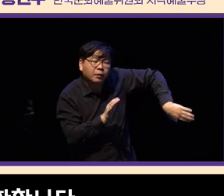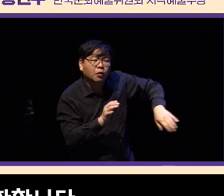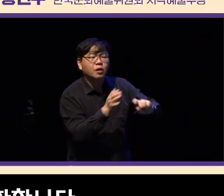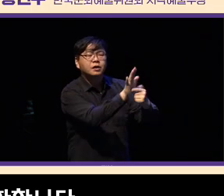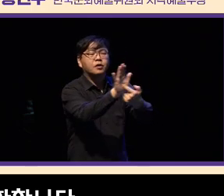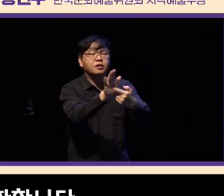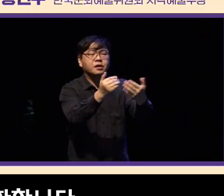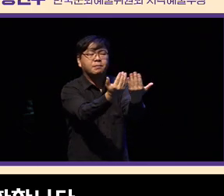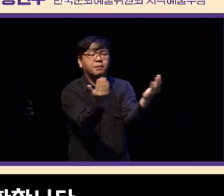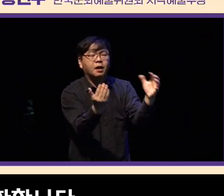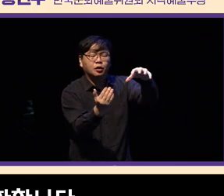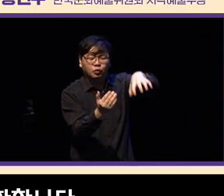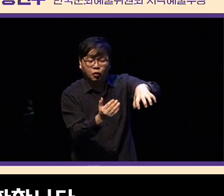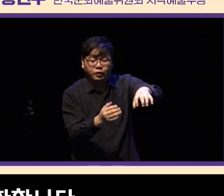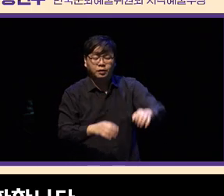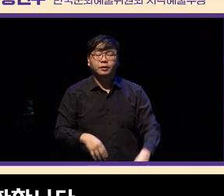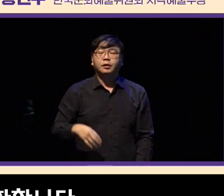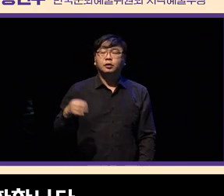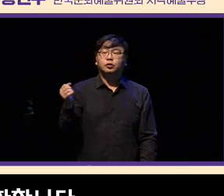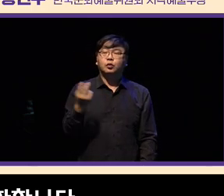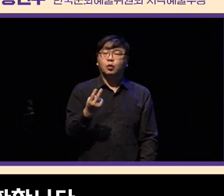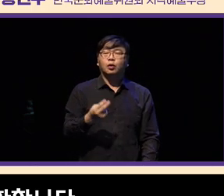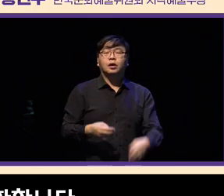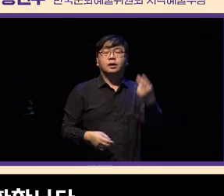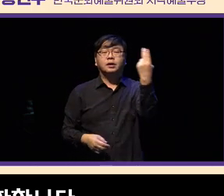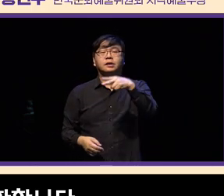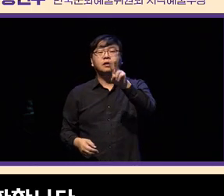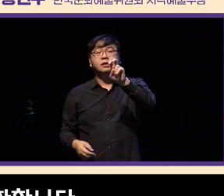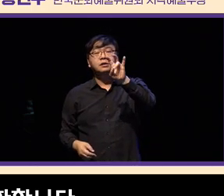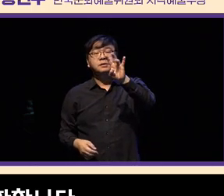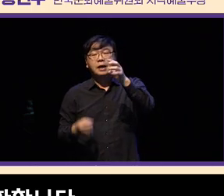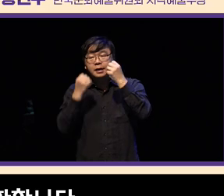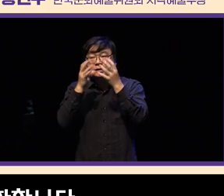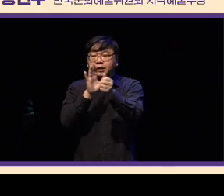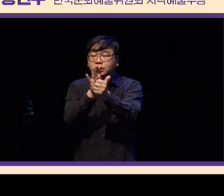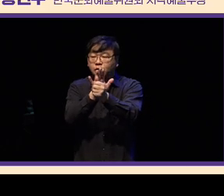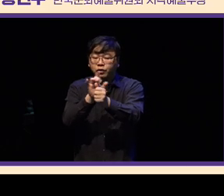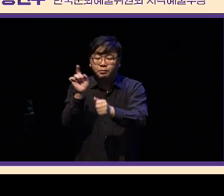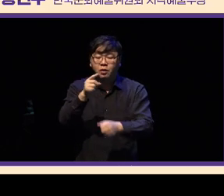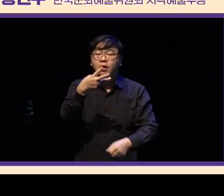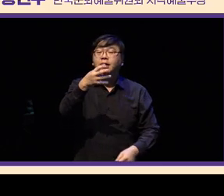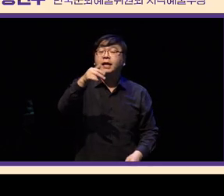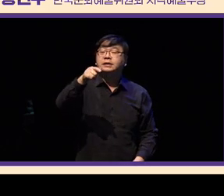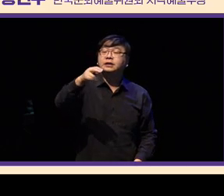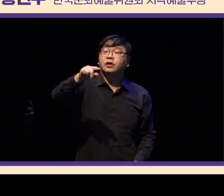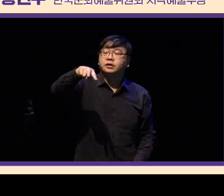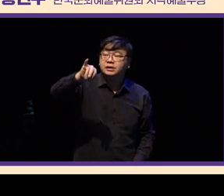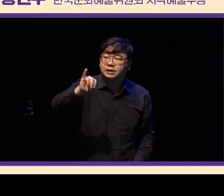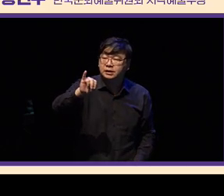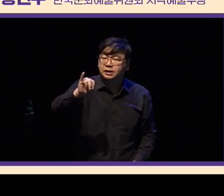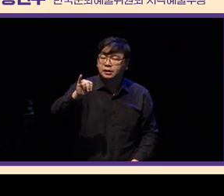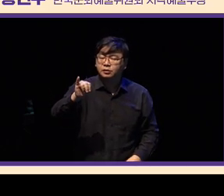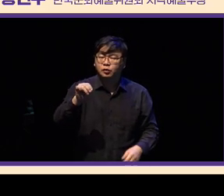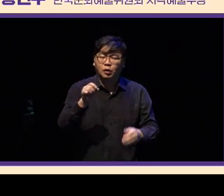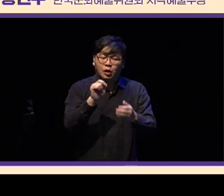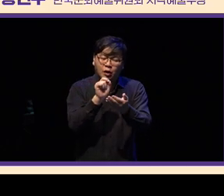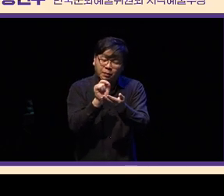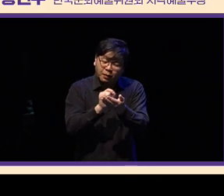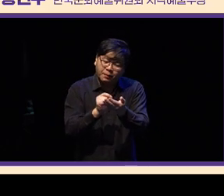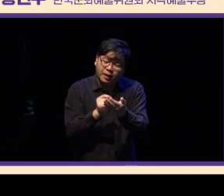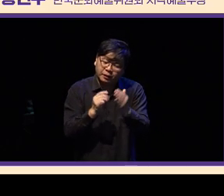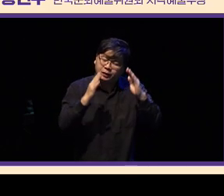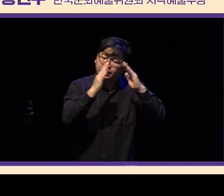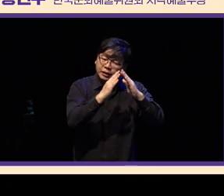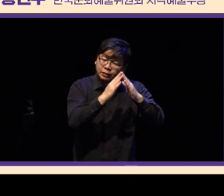올해 24년도죠. 좀 특별하게 마련된 사업이 레던시나 예술창작촌이나 개방형 수장고